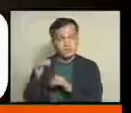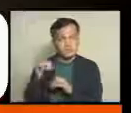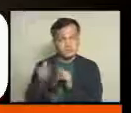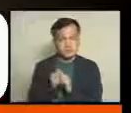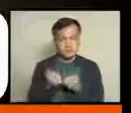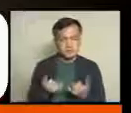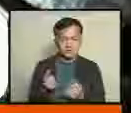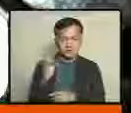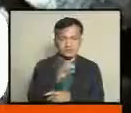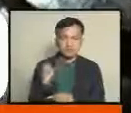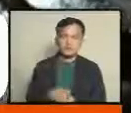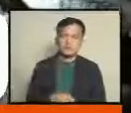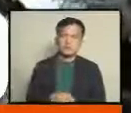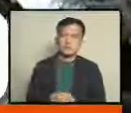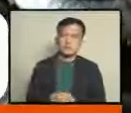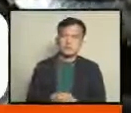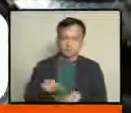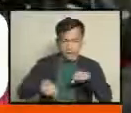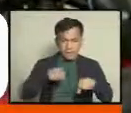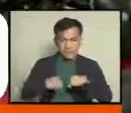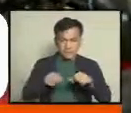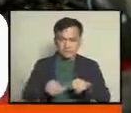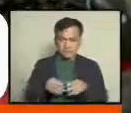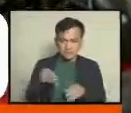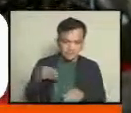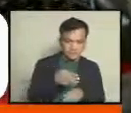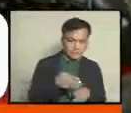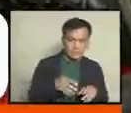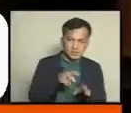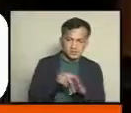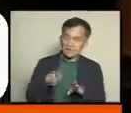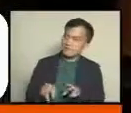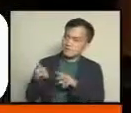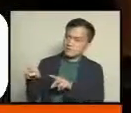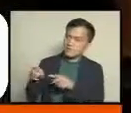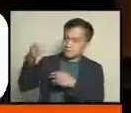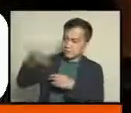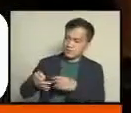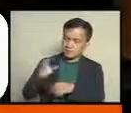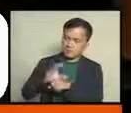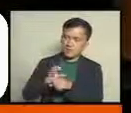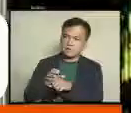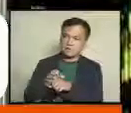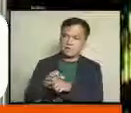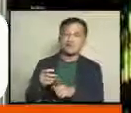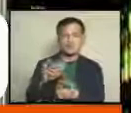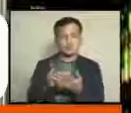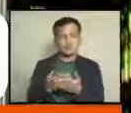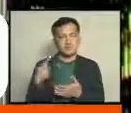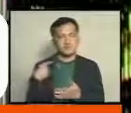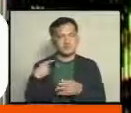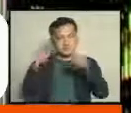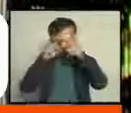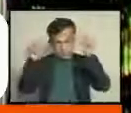siya ngayong Pasko. Ang ilang bikers huminto sa tapat ng simbahan para makapag-misa. Buti na lang, may screen sa labas